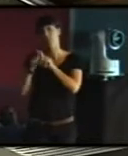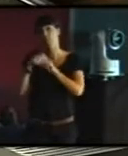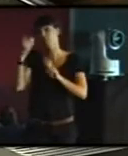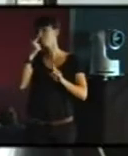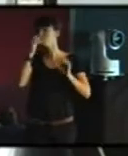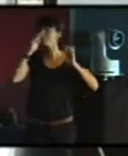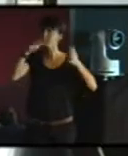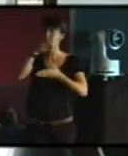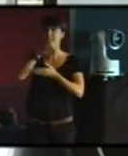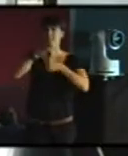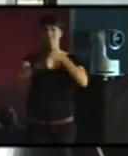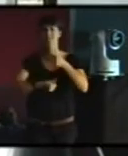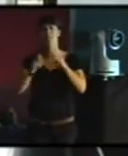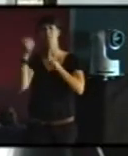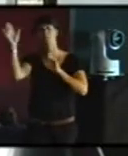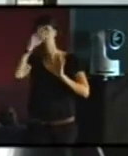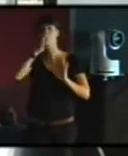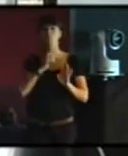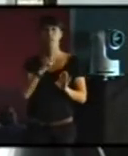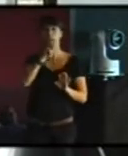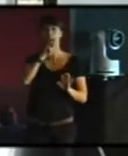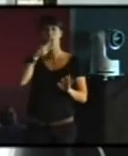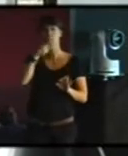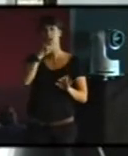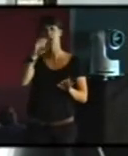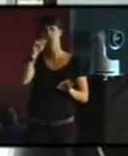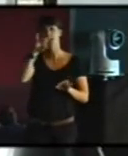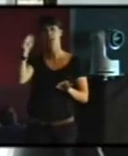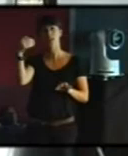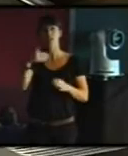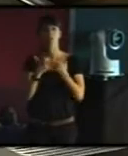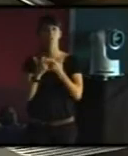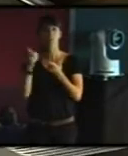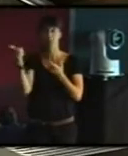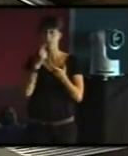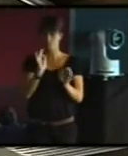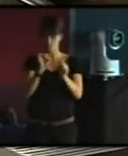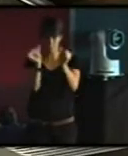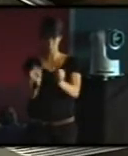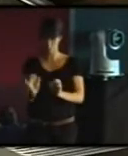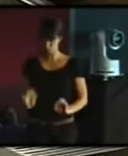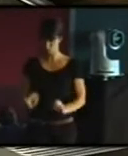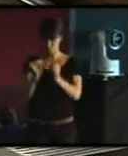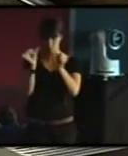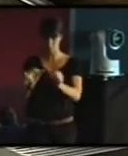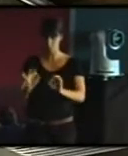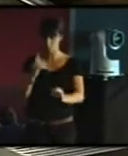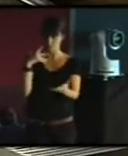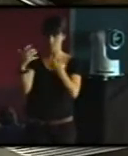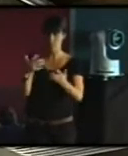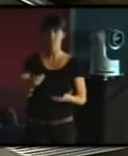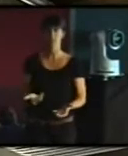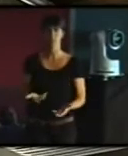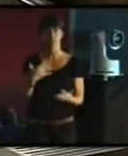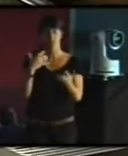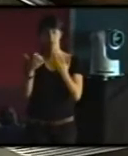ça que j'insiste de répéter que ce n'est pas du tout une défaillance de la forme, mais c'est une forme très forte, hein, libre.